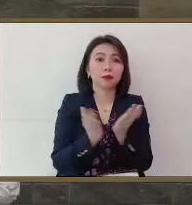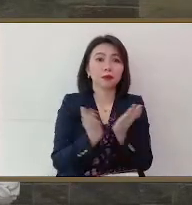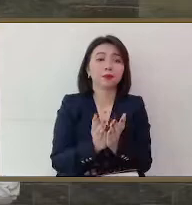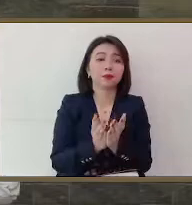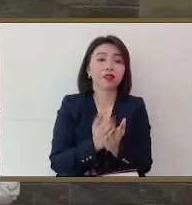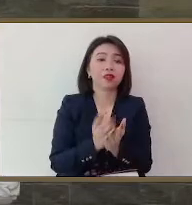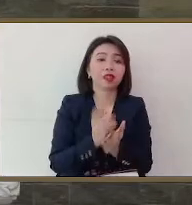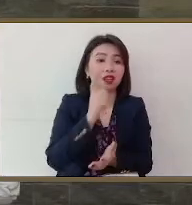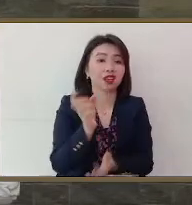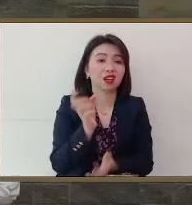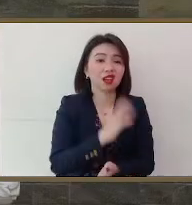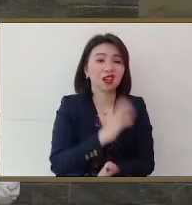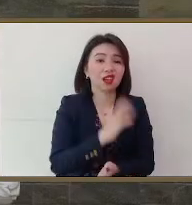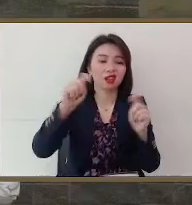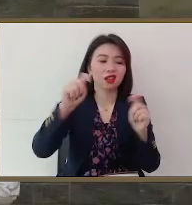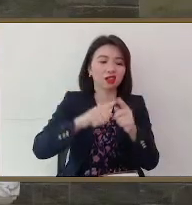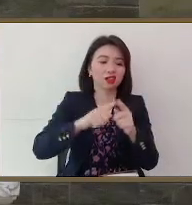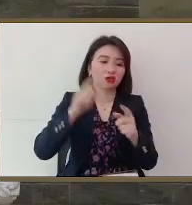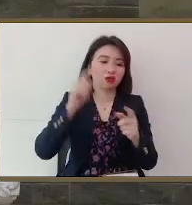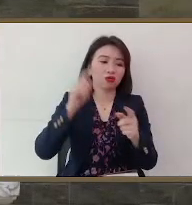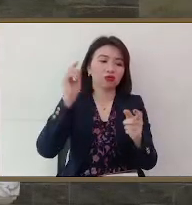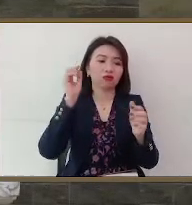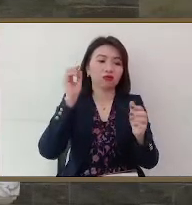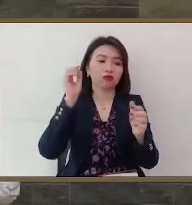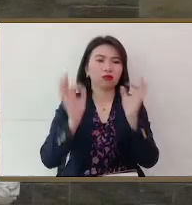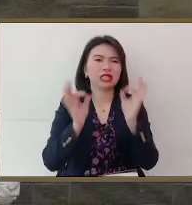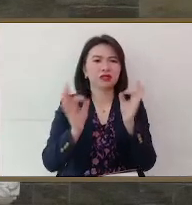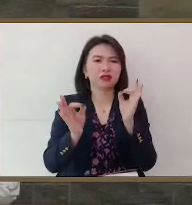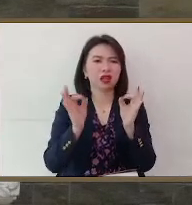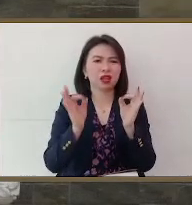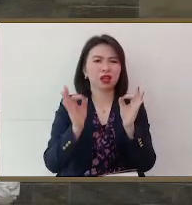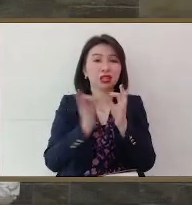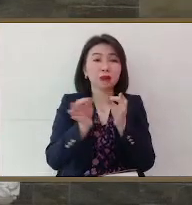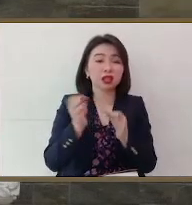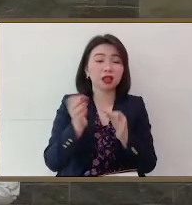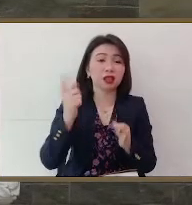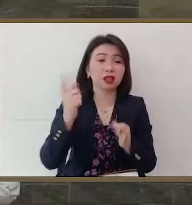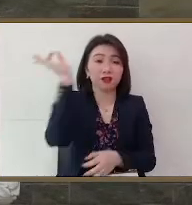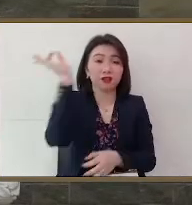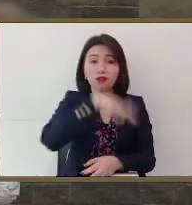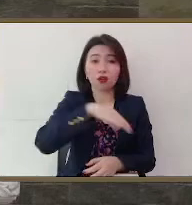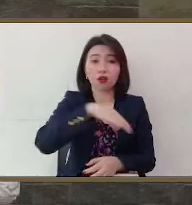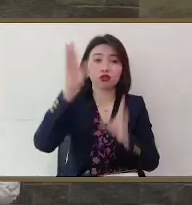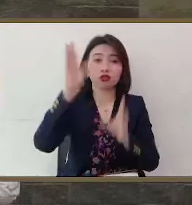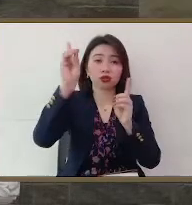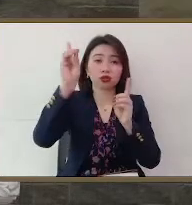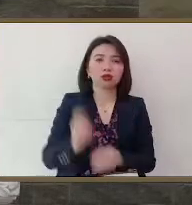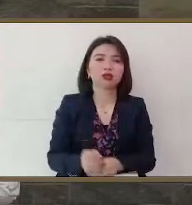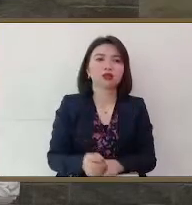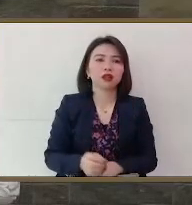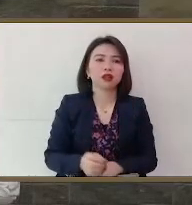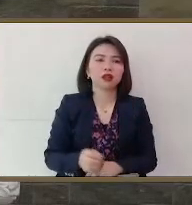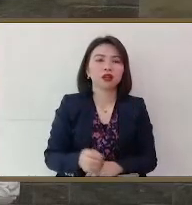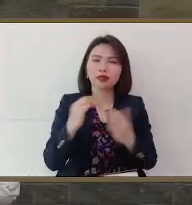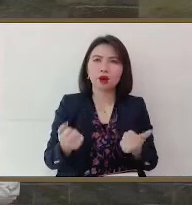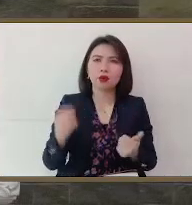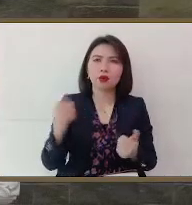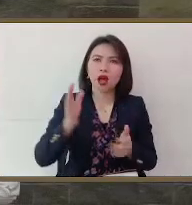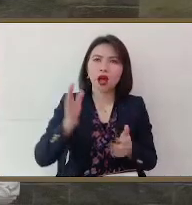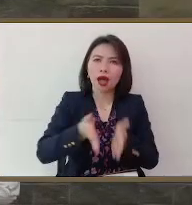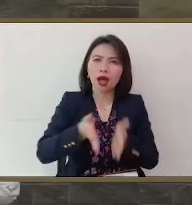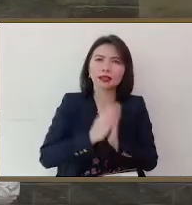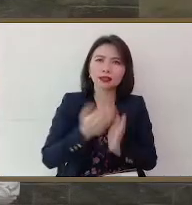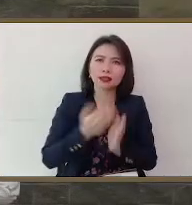doctrine. Sabi ko sa kanya, okay, if that is right, how about this? This is related to